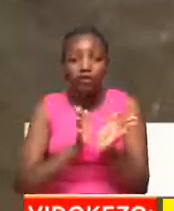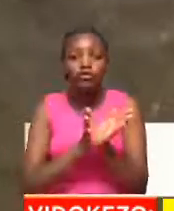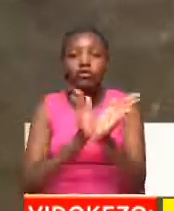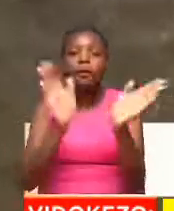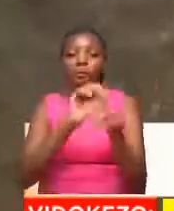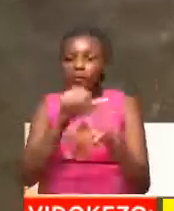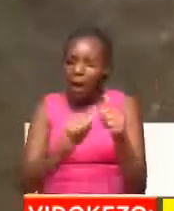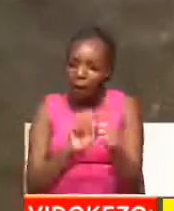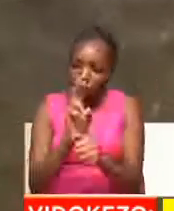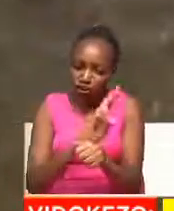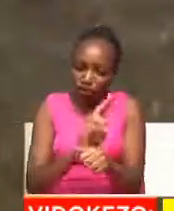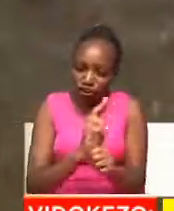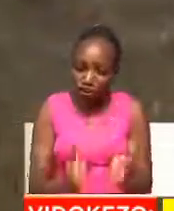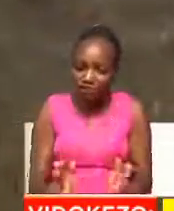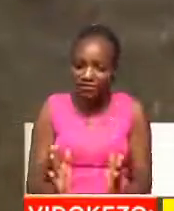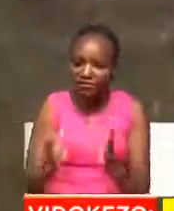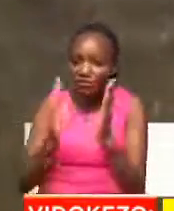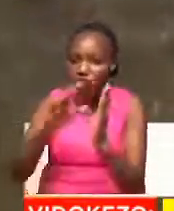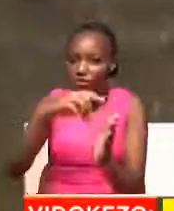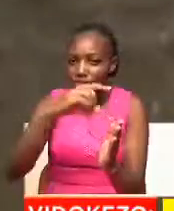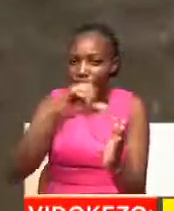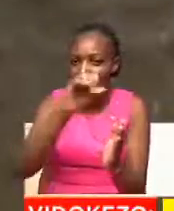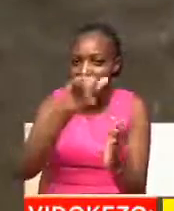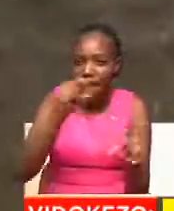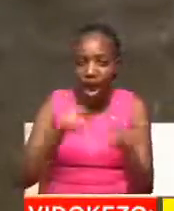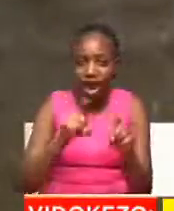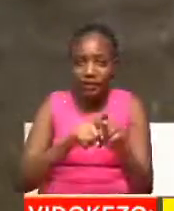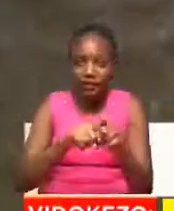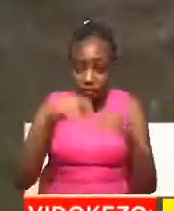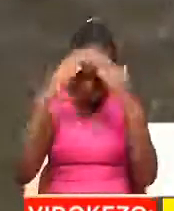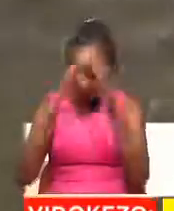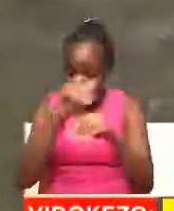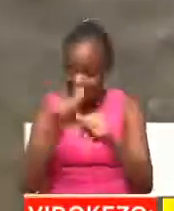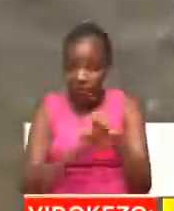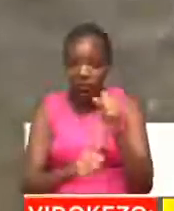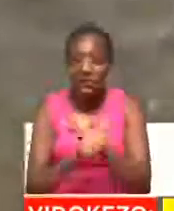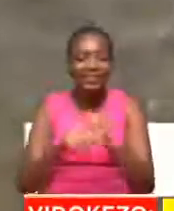hii mitungi na jinsi ya kukabiliana na hatari kunapotokea wakati wote